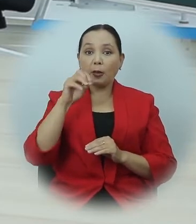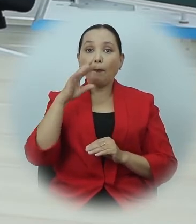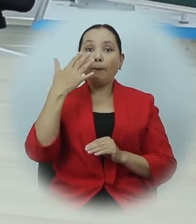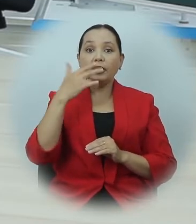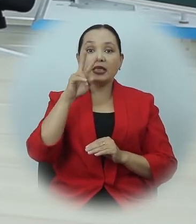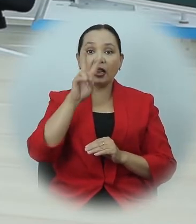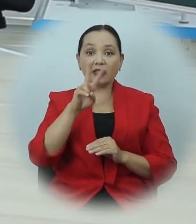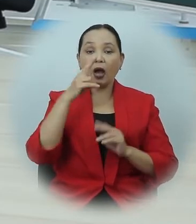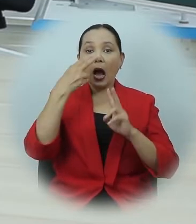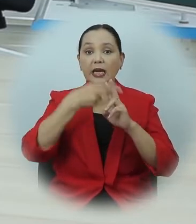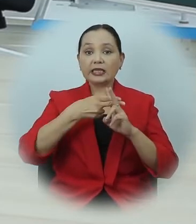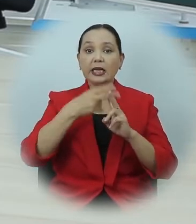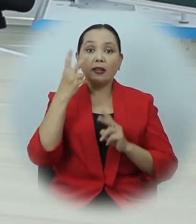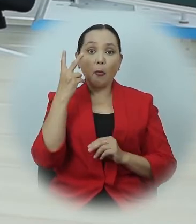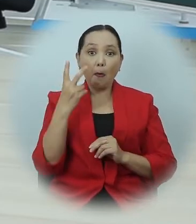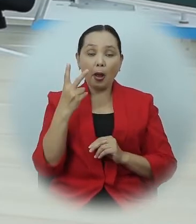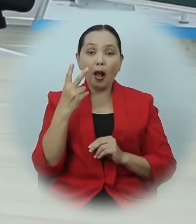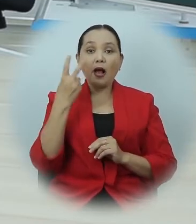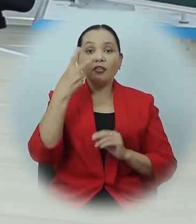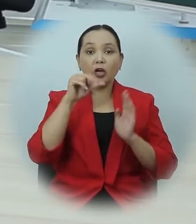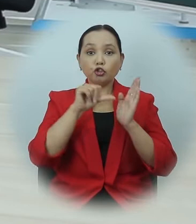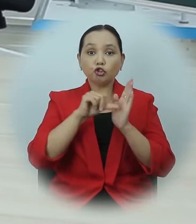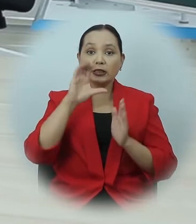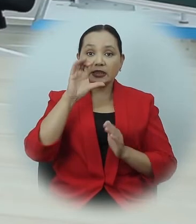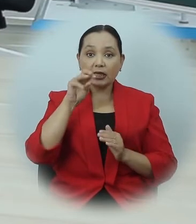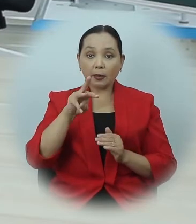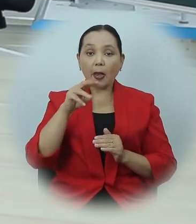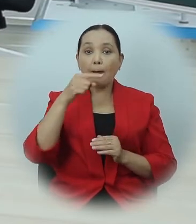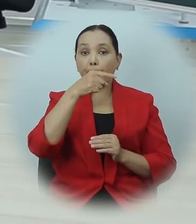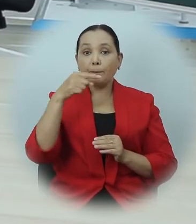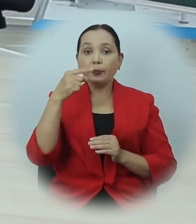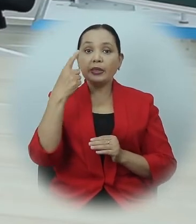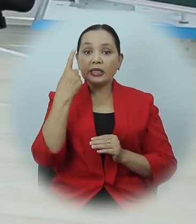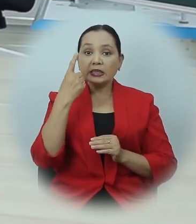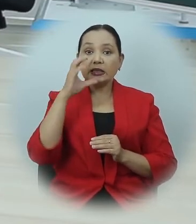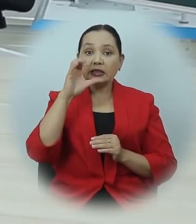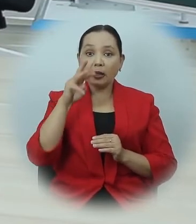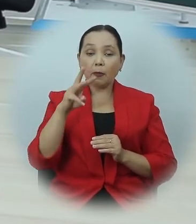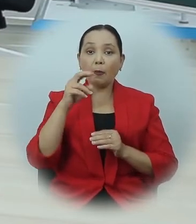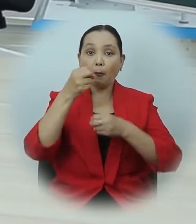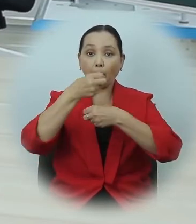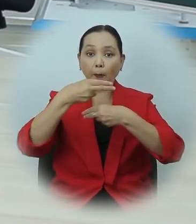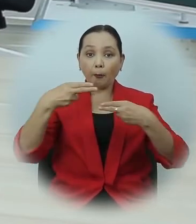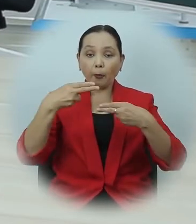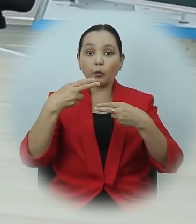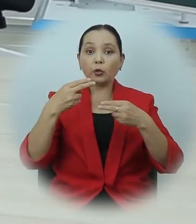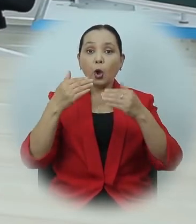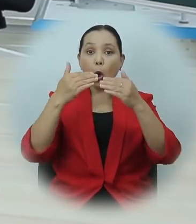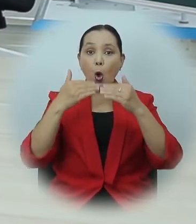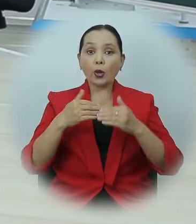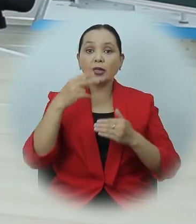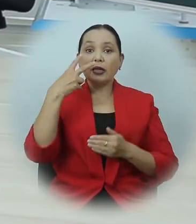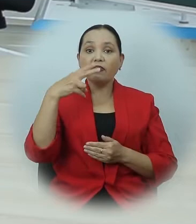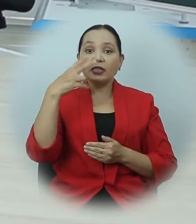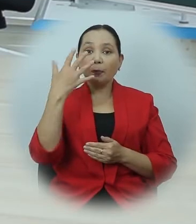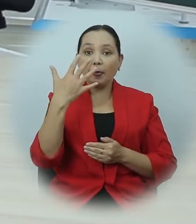52 разделить пополам 26 сантиметров. Отнимем сантиметр. Откладываем